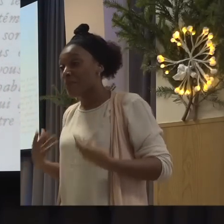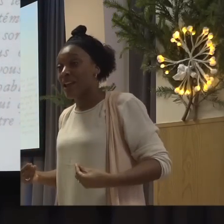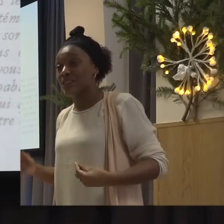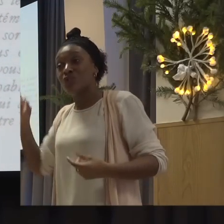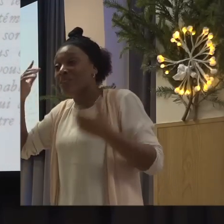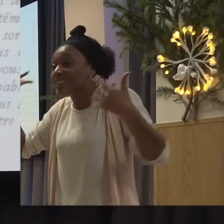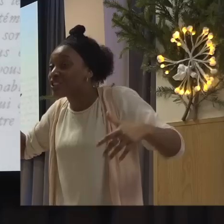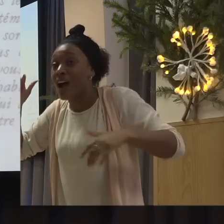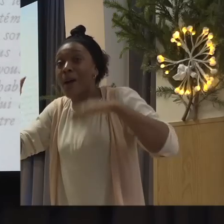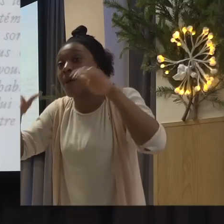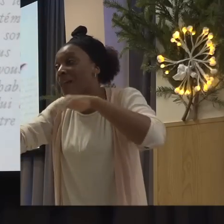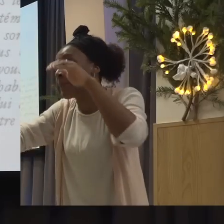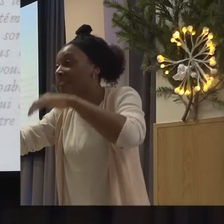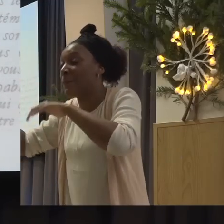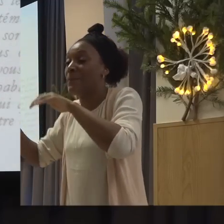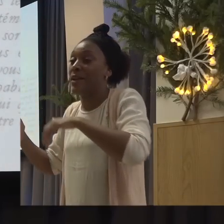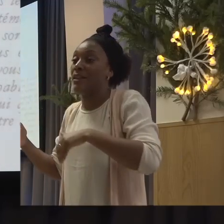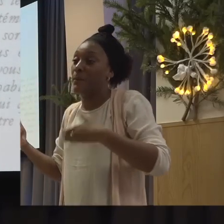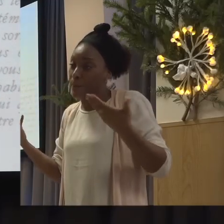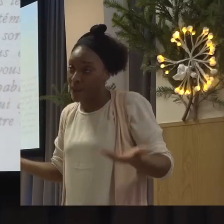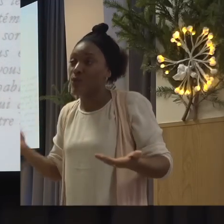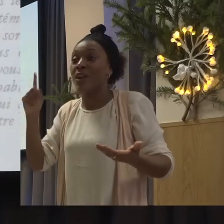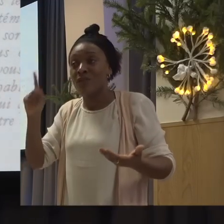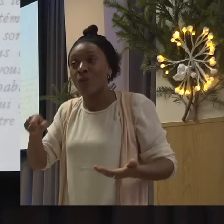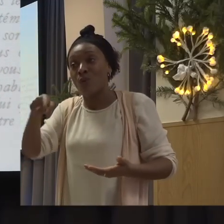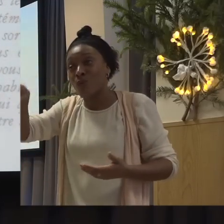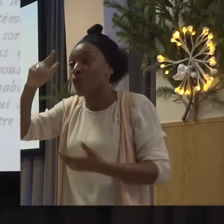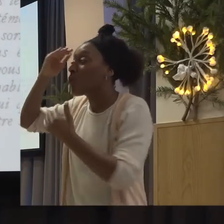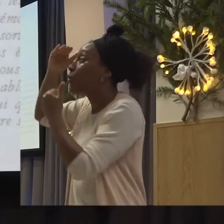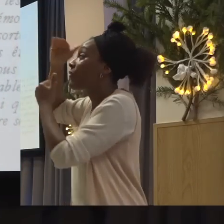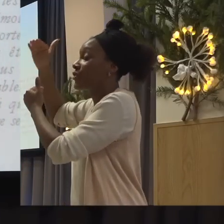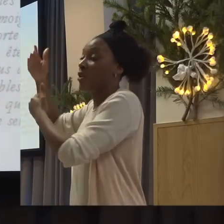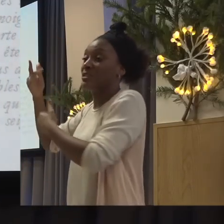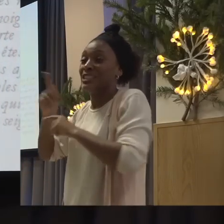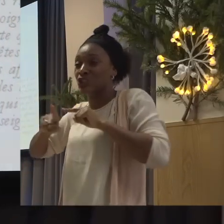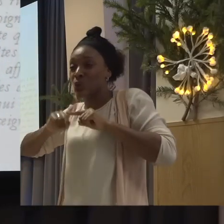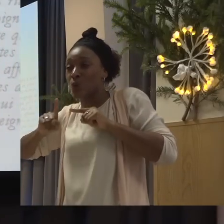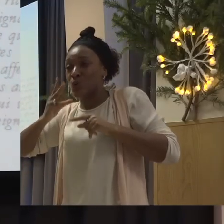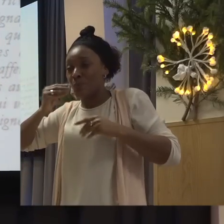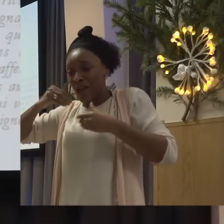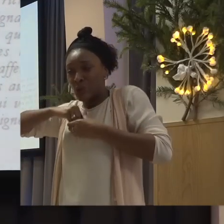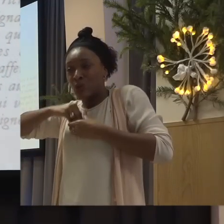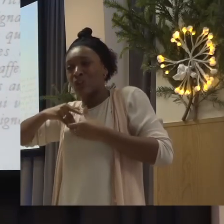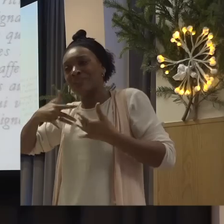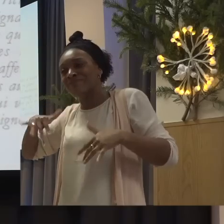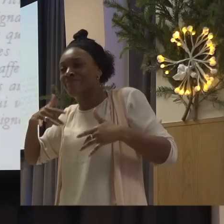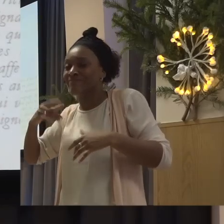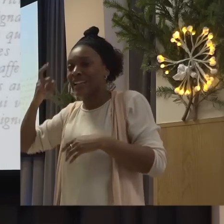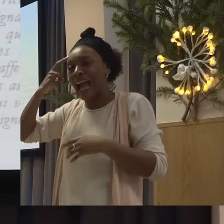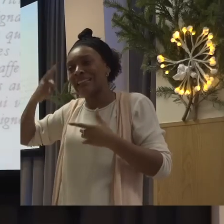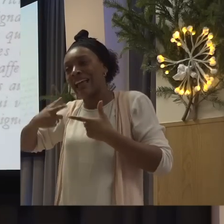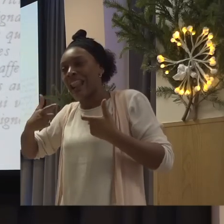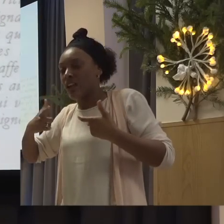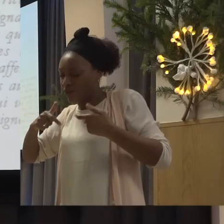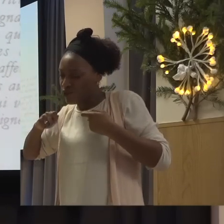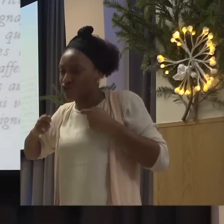déjà appelé. À présent, faites-lui confiance, travaillez sur les éléments qu'il a améliorés pour que le jour où il